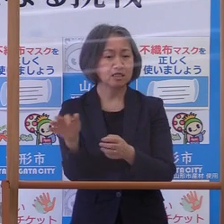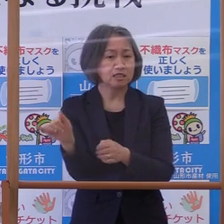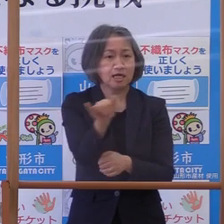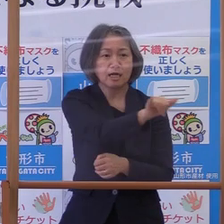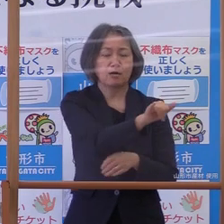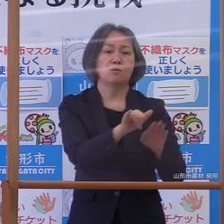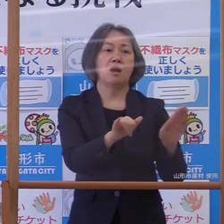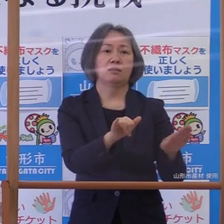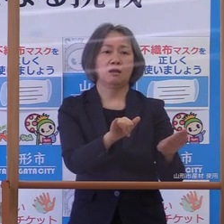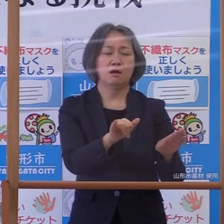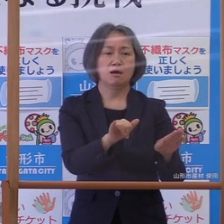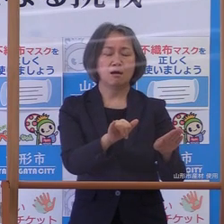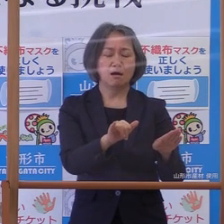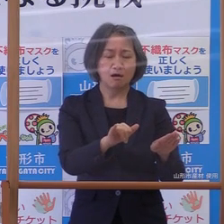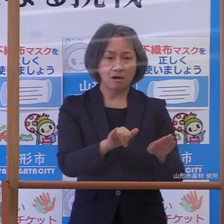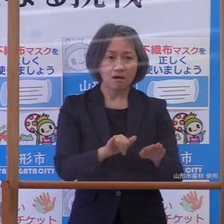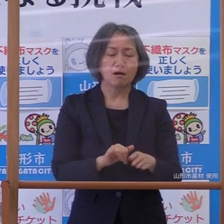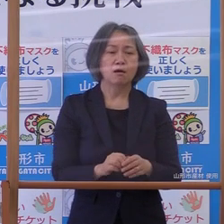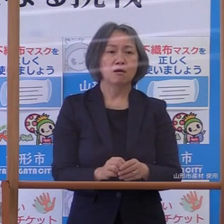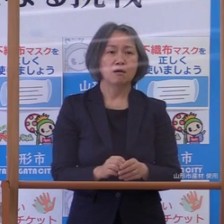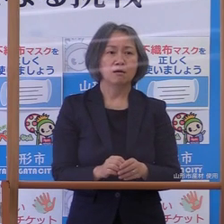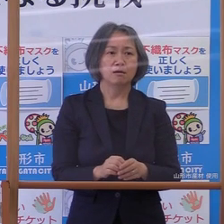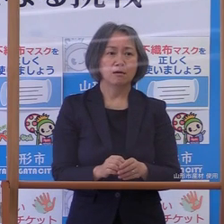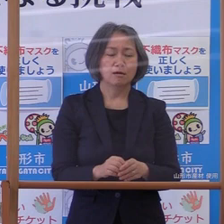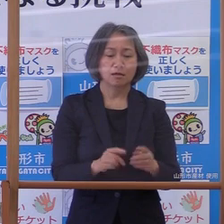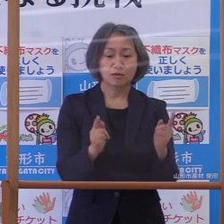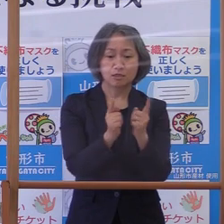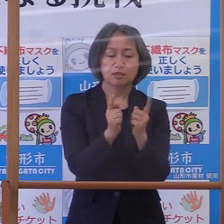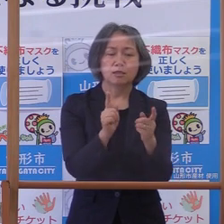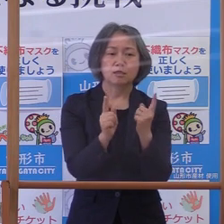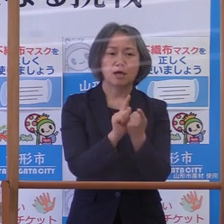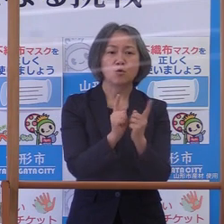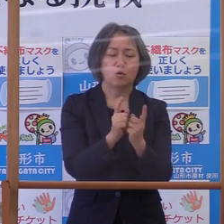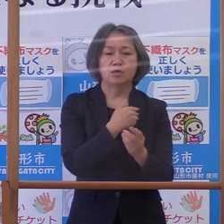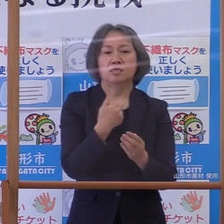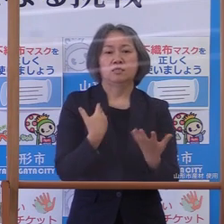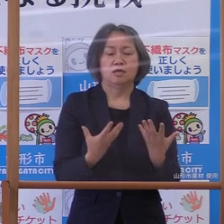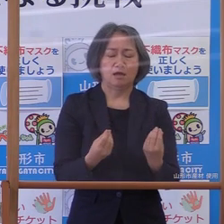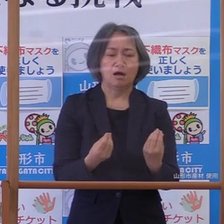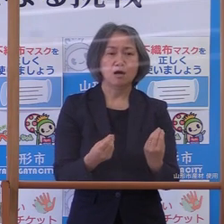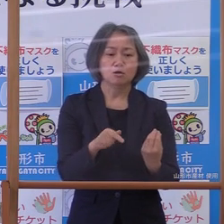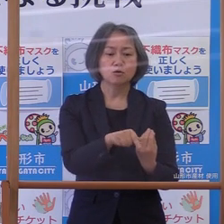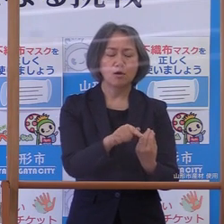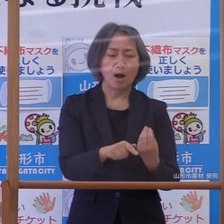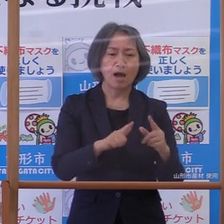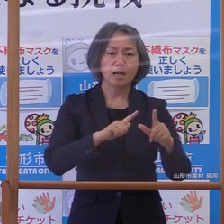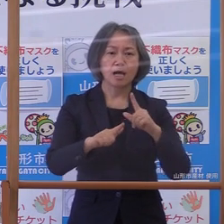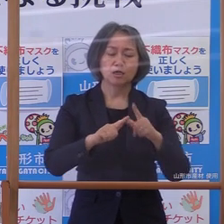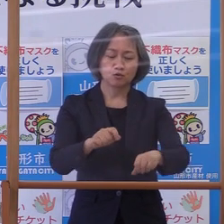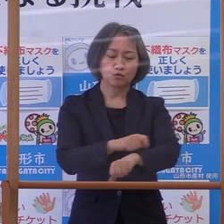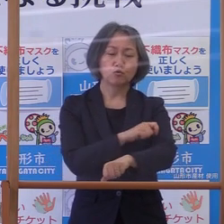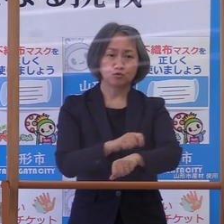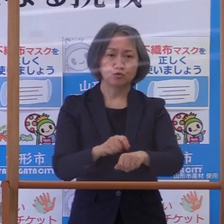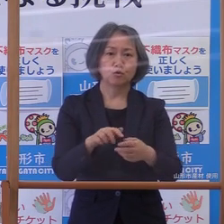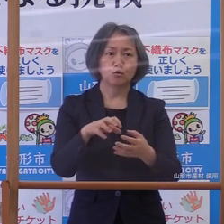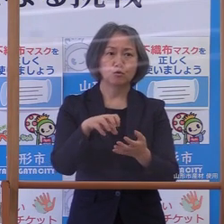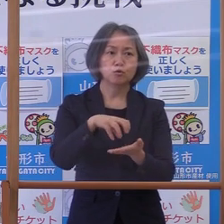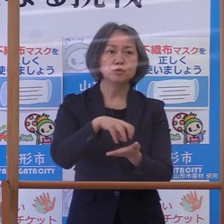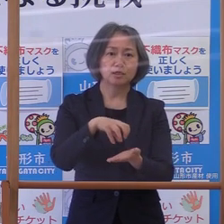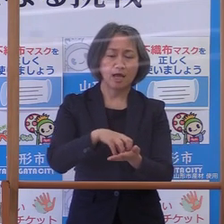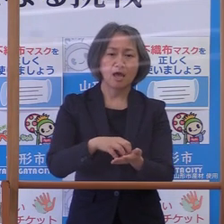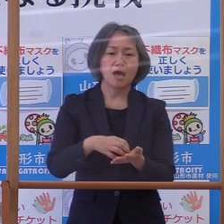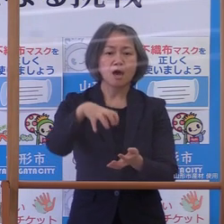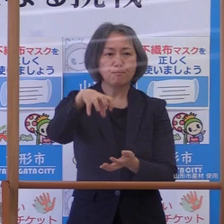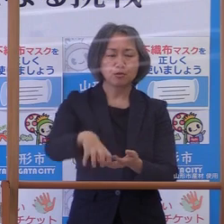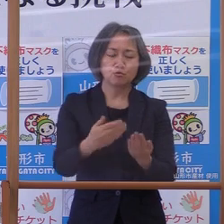方からお話があったりして対応していたと。これは LINE の特徴として、現在地も特定できる、あ